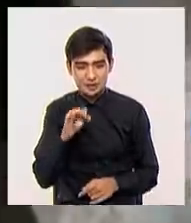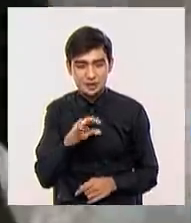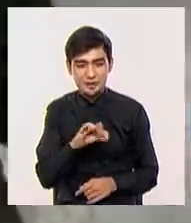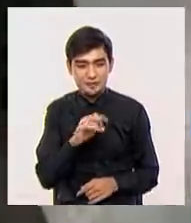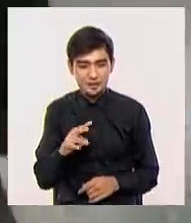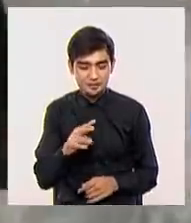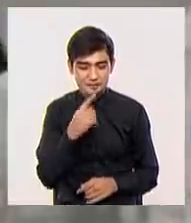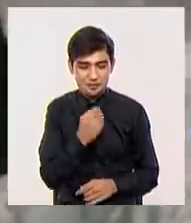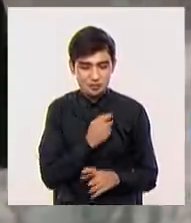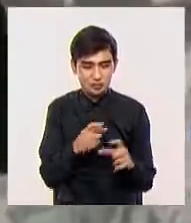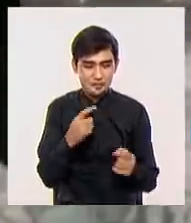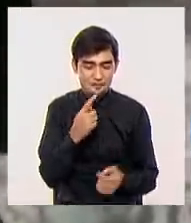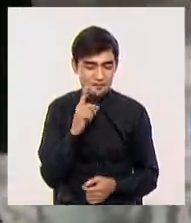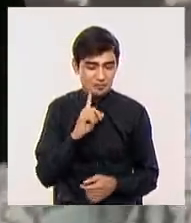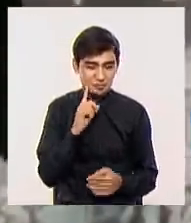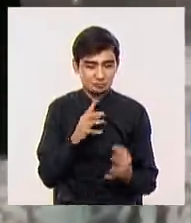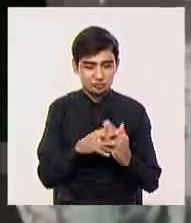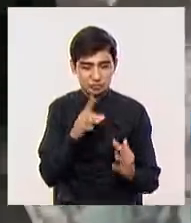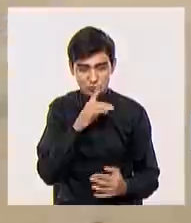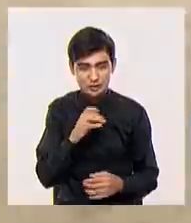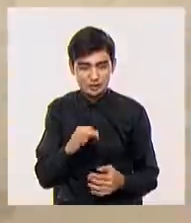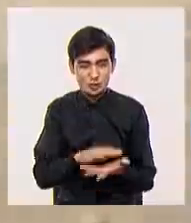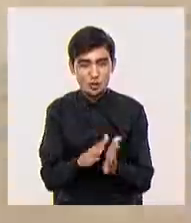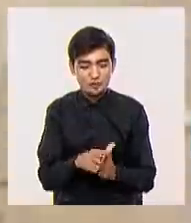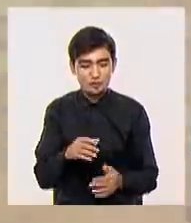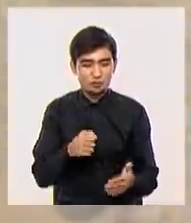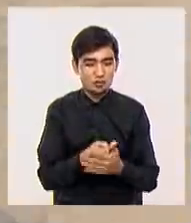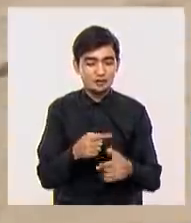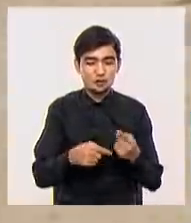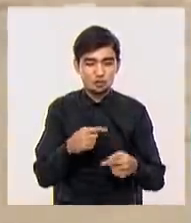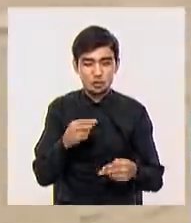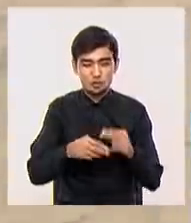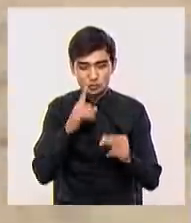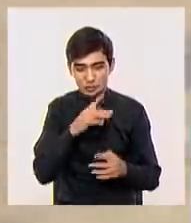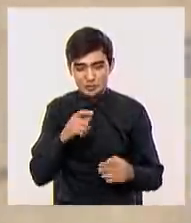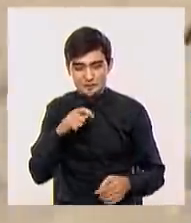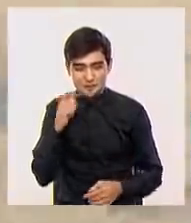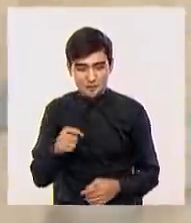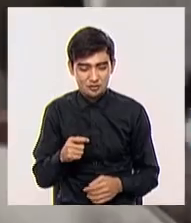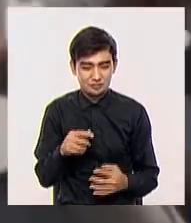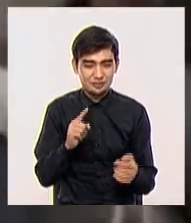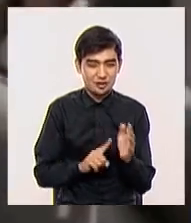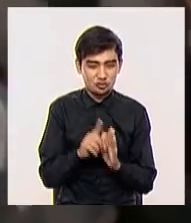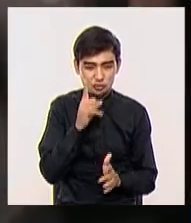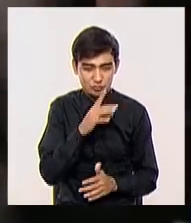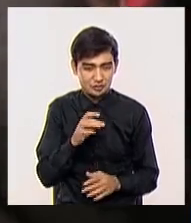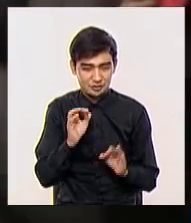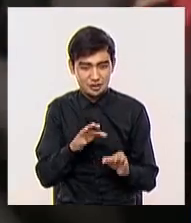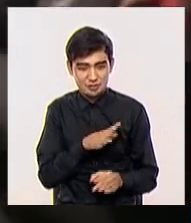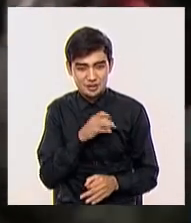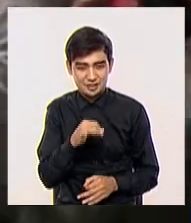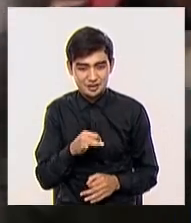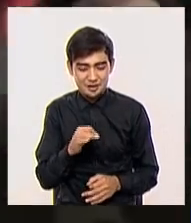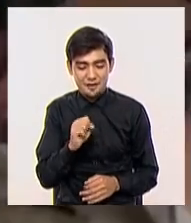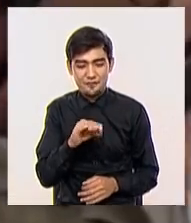әскер әзірге соғыс байтын болды. Өйткені келесі келіссөздер бітпейінше, оқ жаудырып, ұрысты бастамауға уағдаласты. Айта кетейік, берекесі